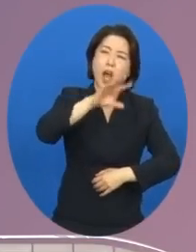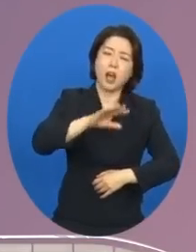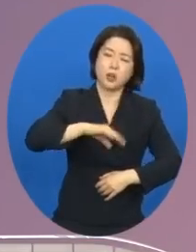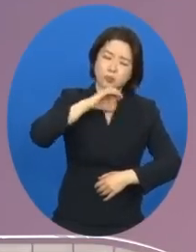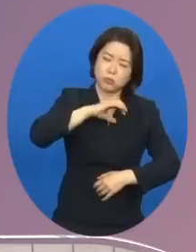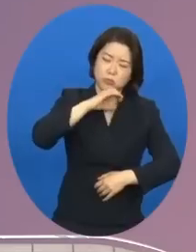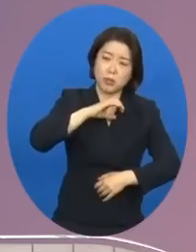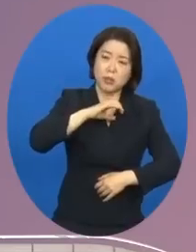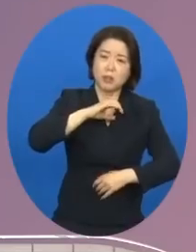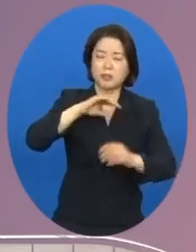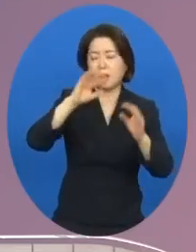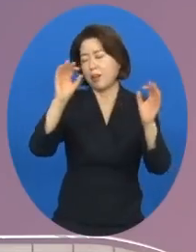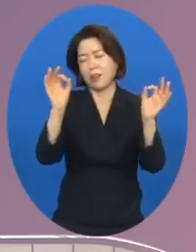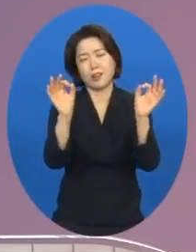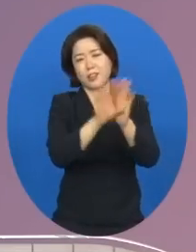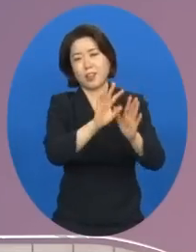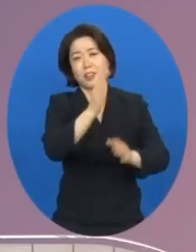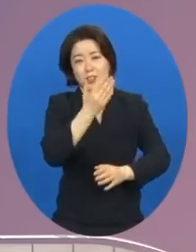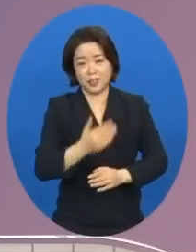다 사라져버립니다.